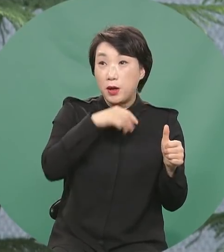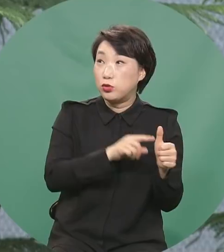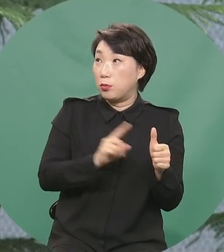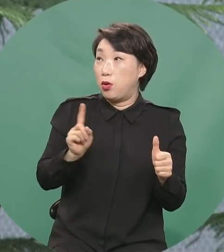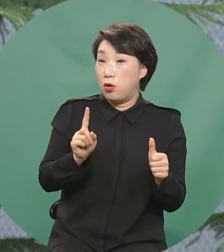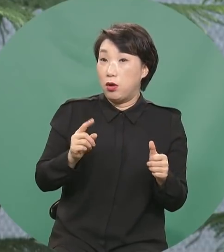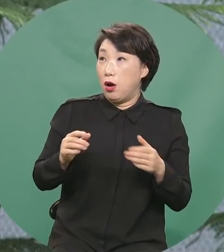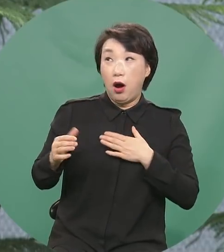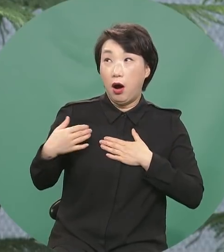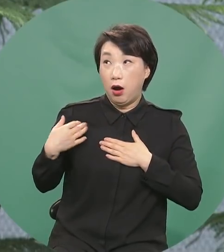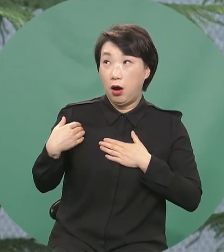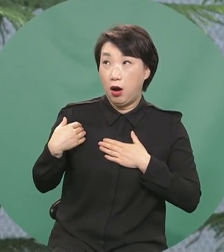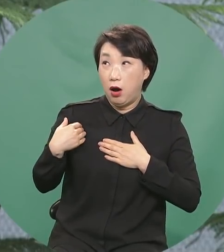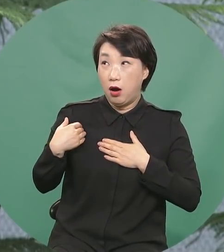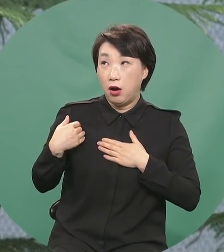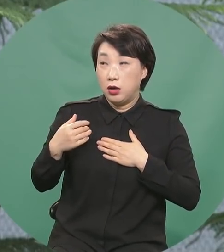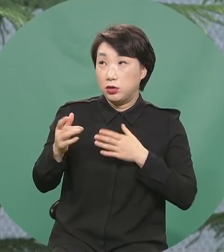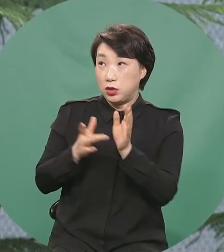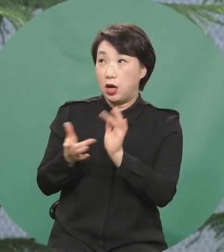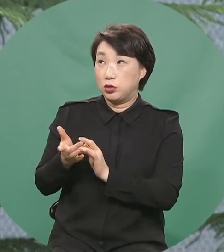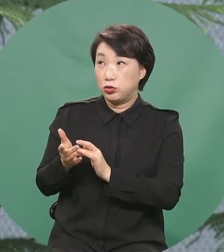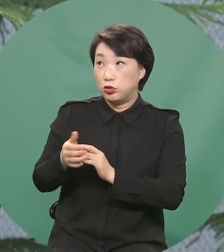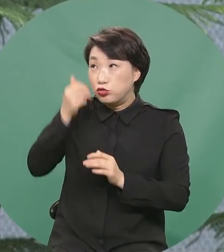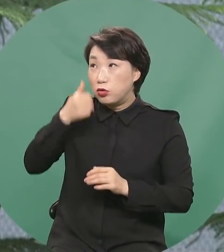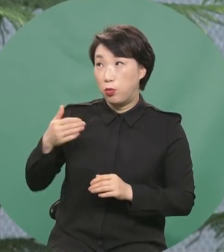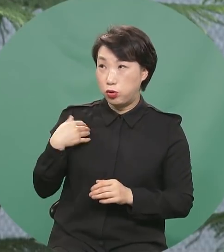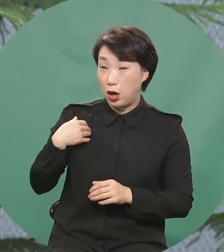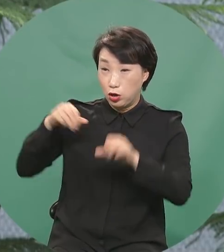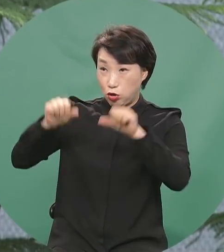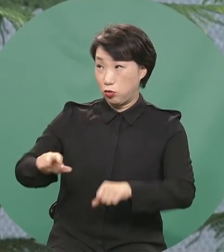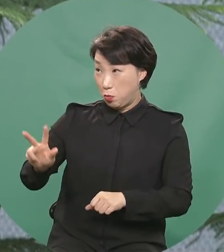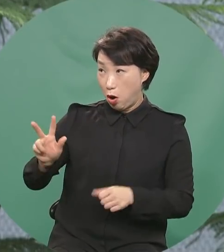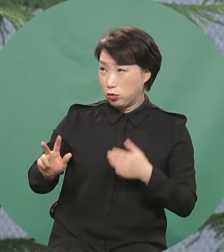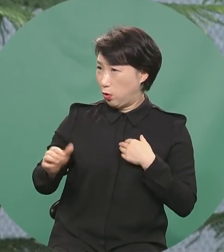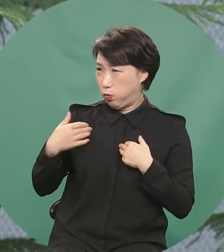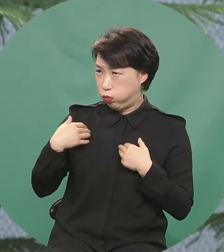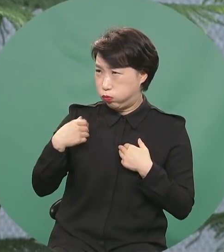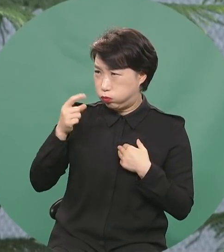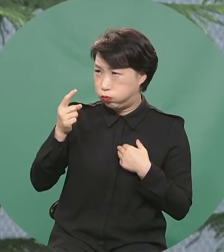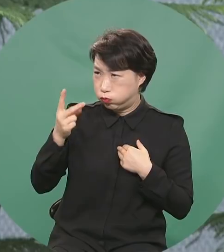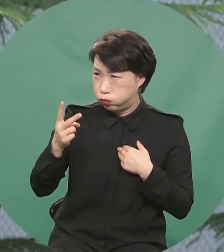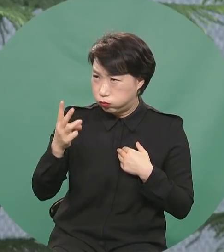예수를 모릅니다, 저주하고 맹수하는 님 몰라요.